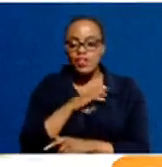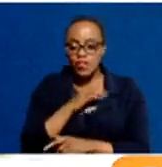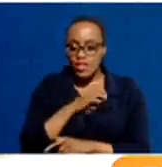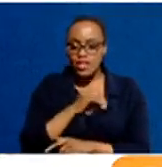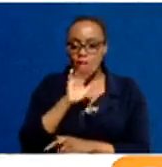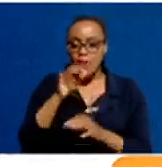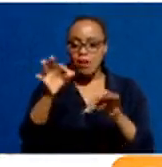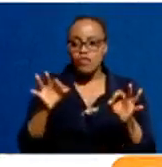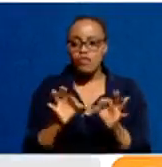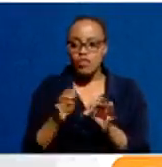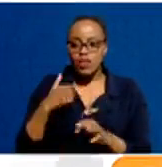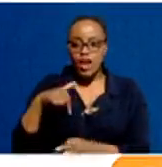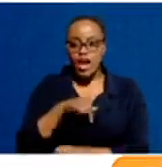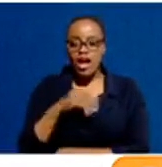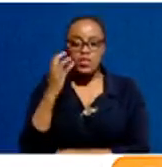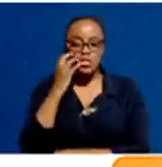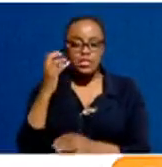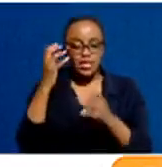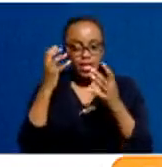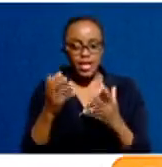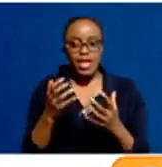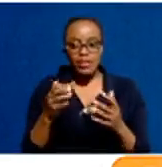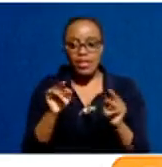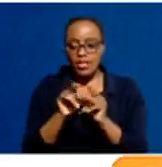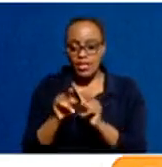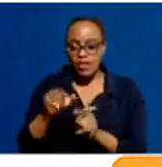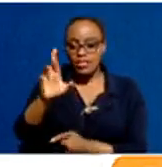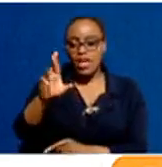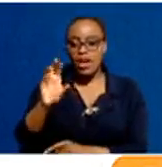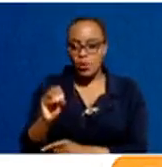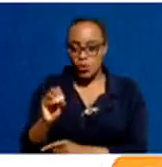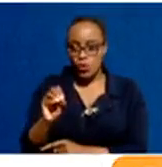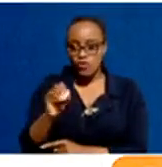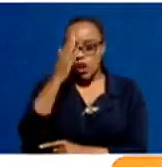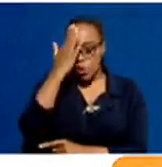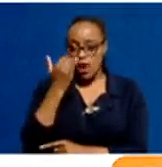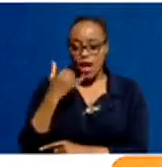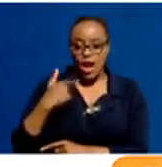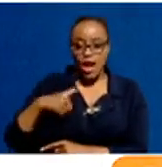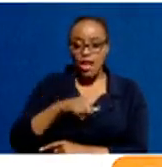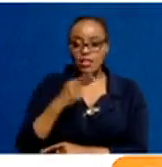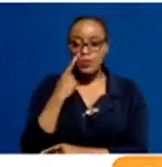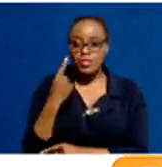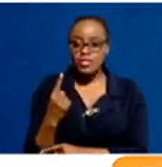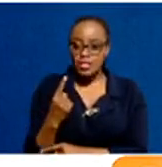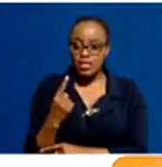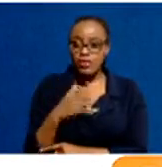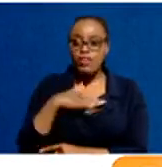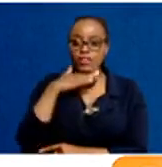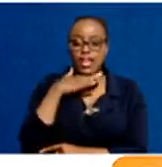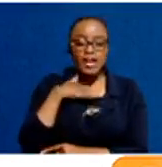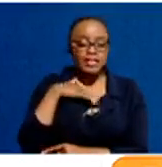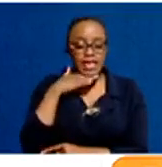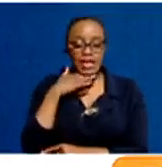zao. Tumesikitika sana kama retaining officers kwa vile sasa tunaona mtindo tunakufa kama